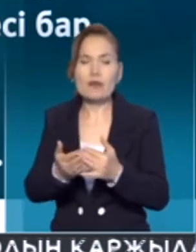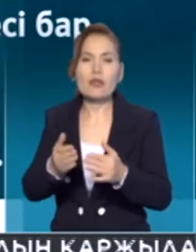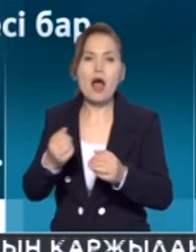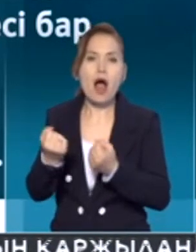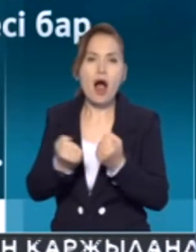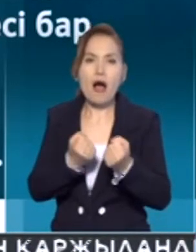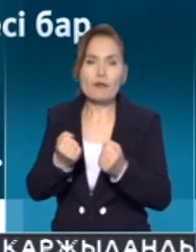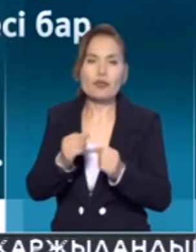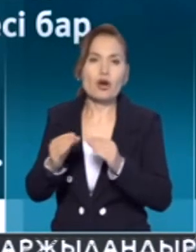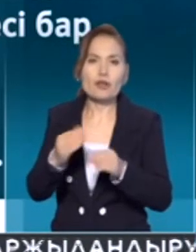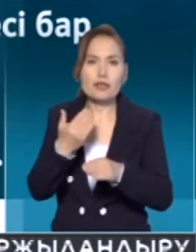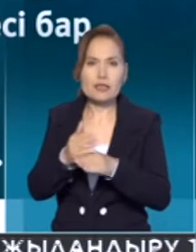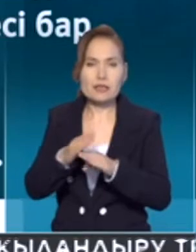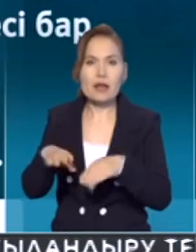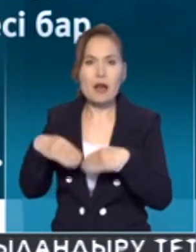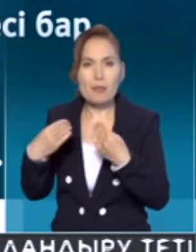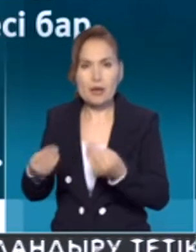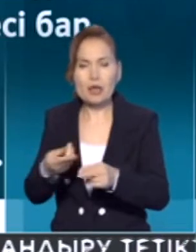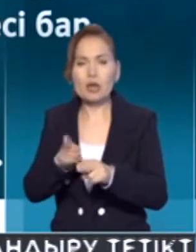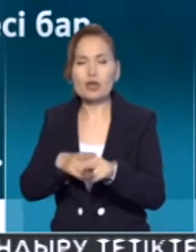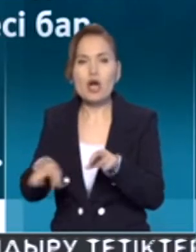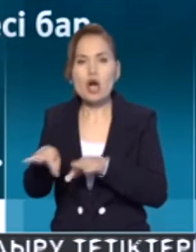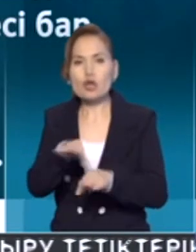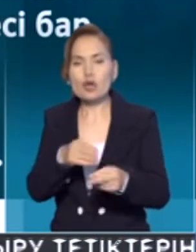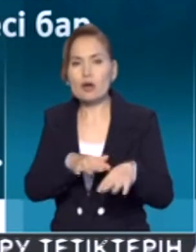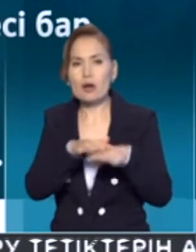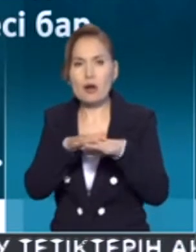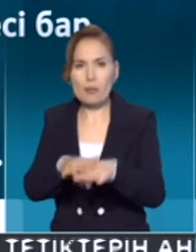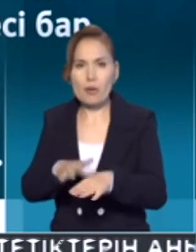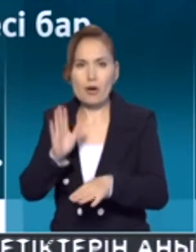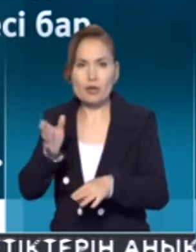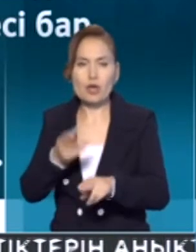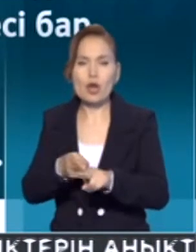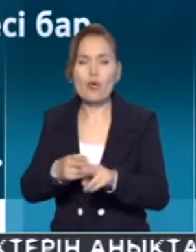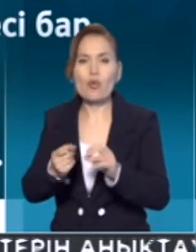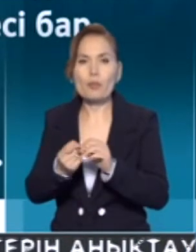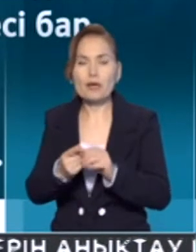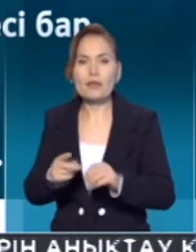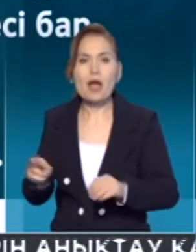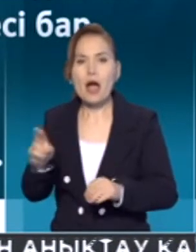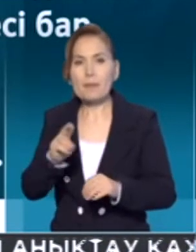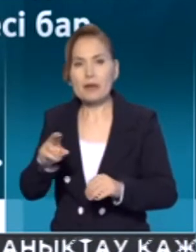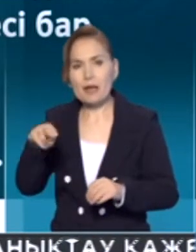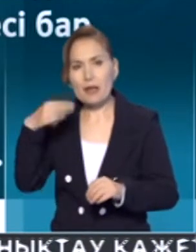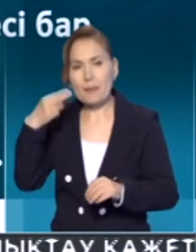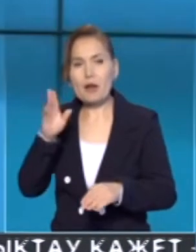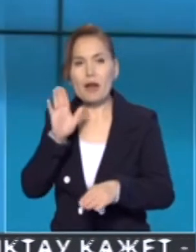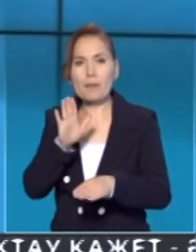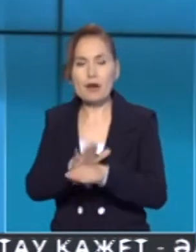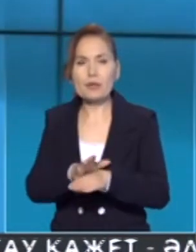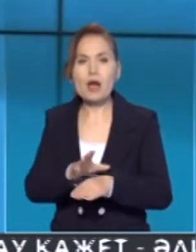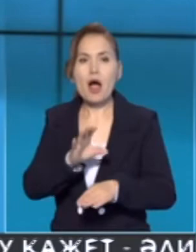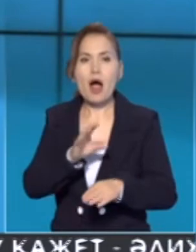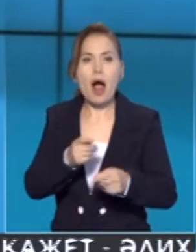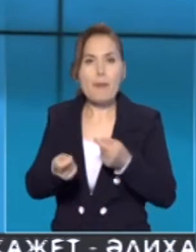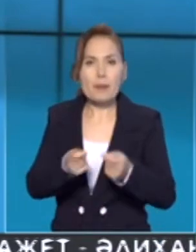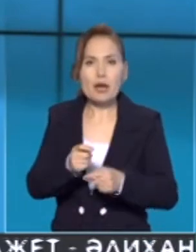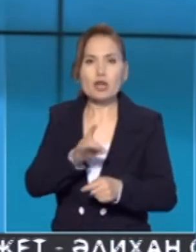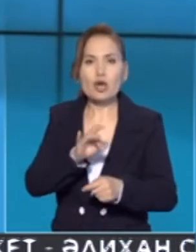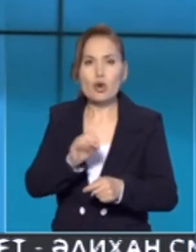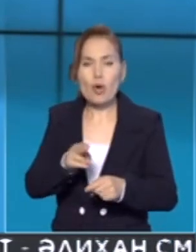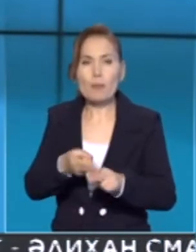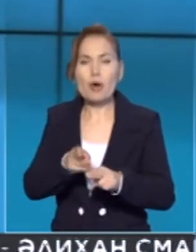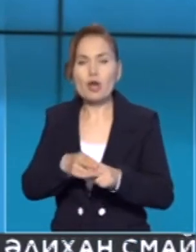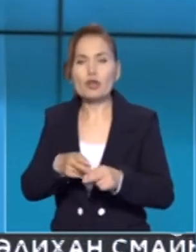алуға, қалған қаржыны басқа әлеуметтік жобаларға жолдады деп жазды Берик Асылов. 11 қаңтарда президент үкіметке оператор Роб ұйымының